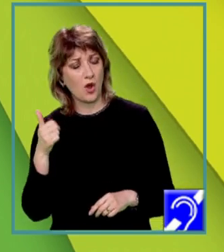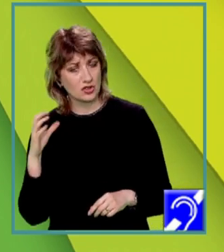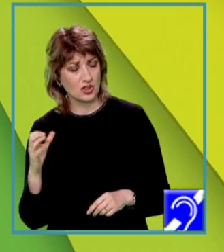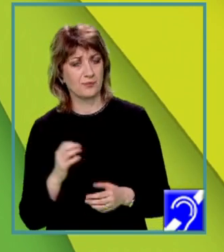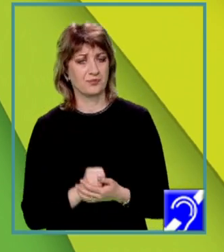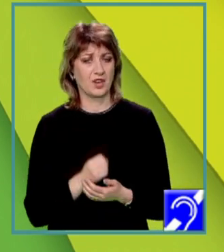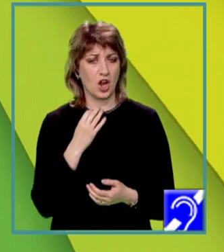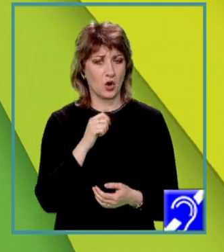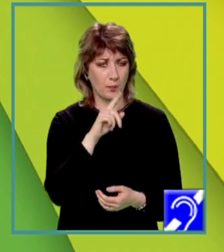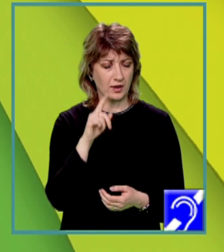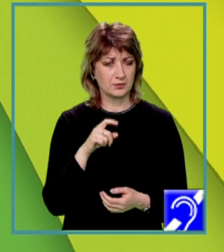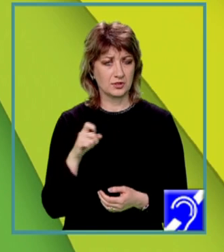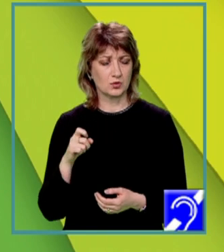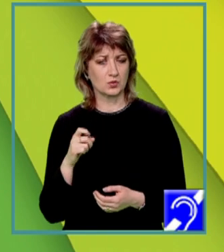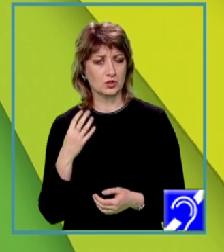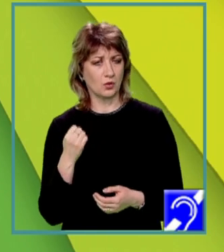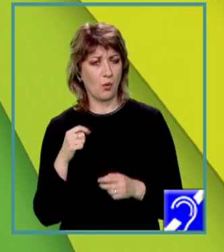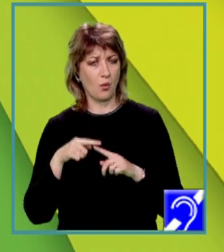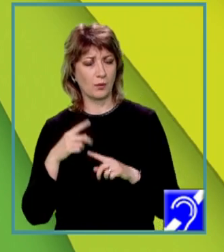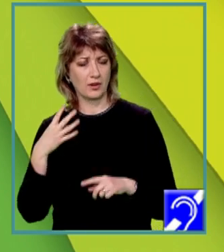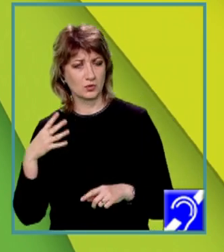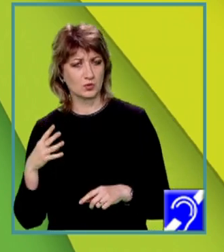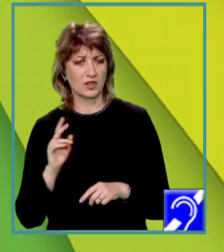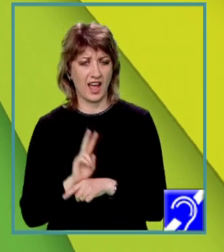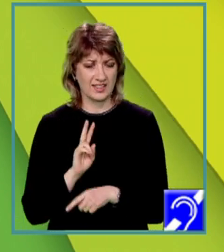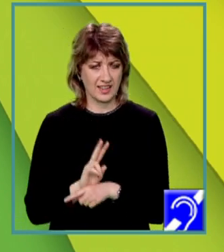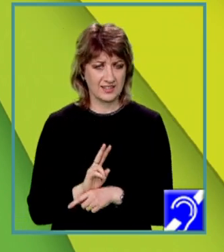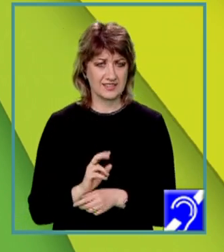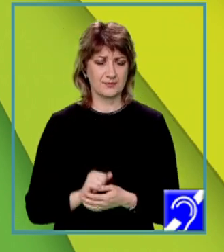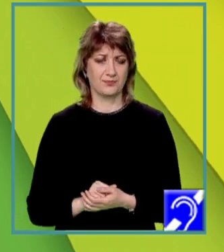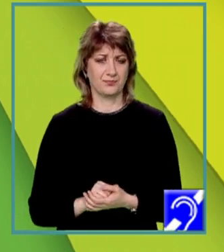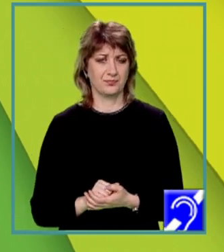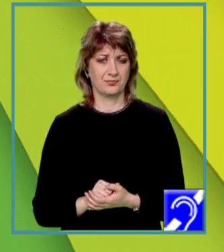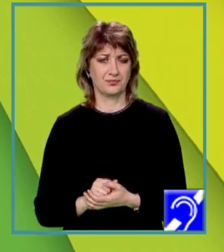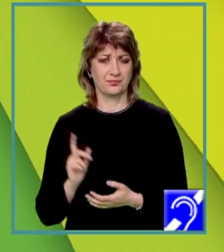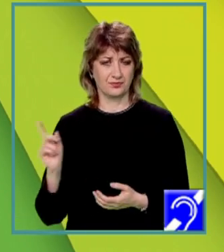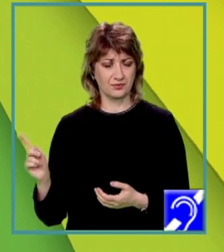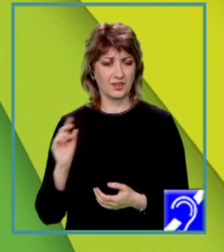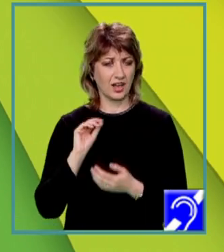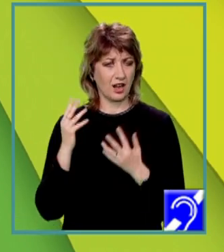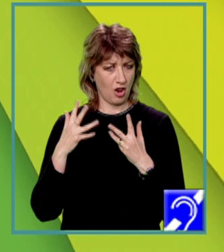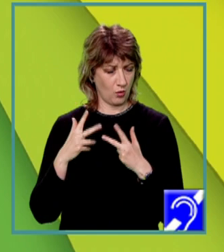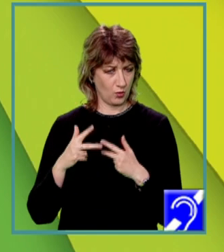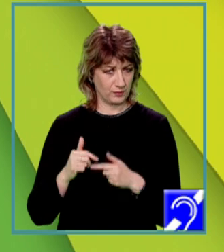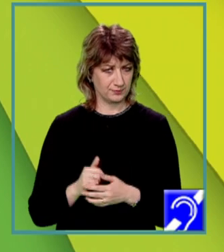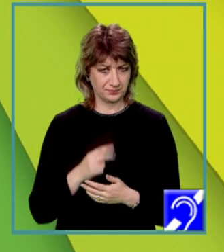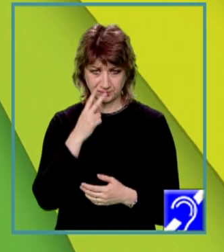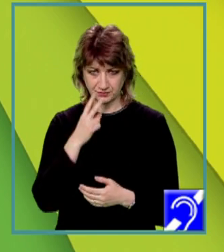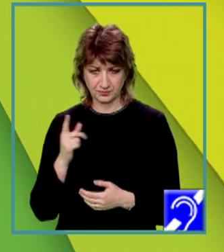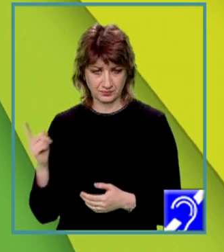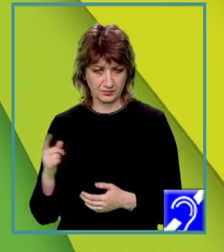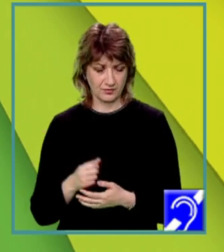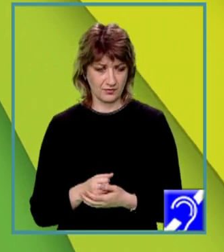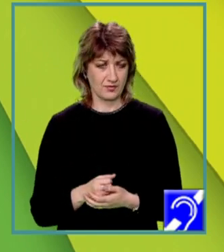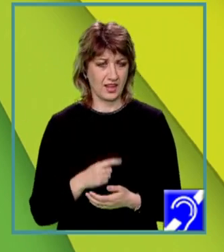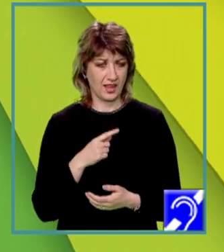minus 400 grija mare la semne egal cu 1681 Aici este un cadou de la mine egal cu 41